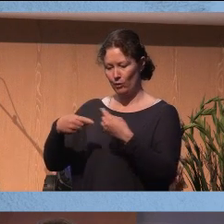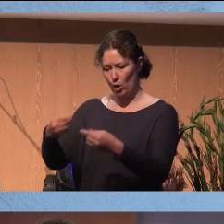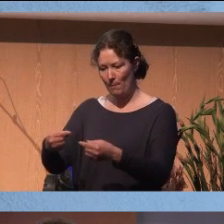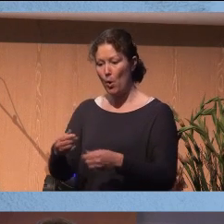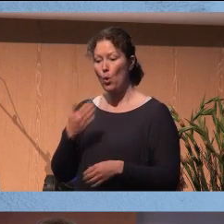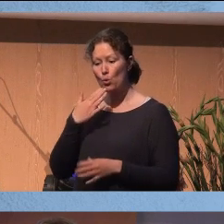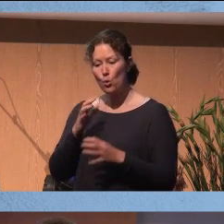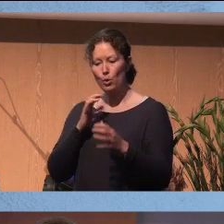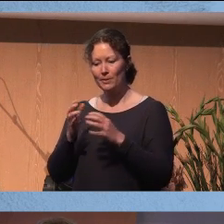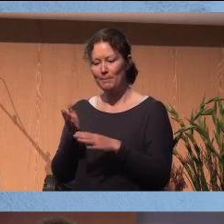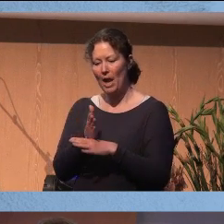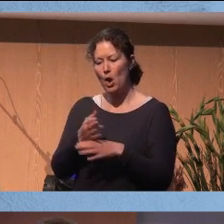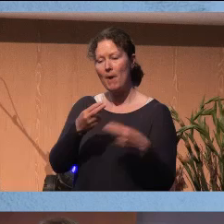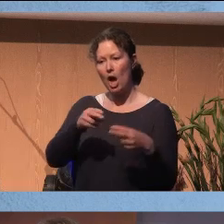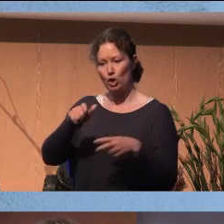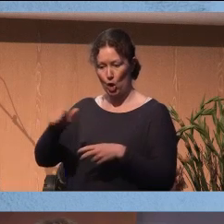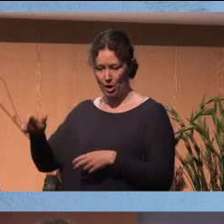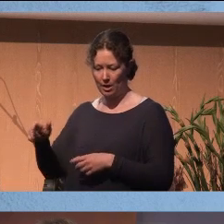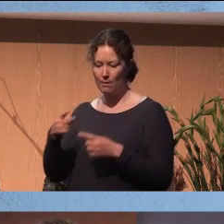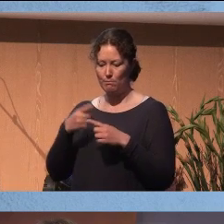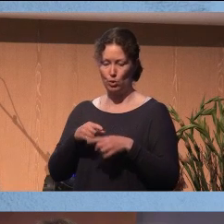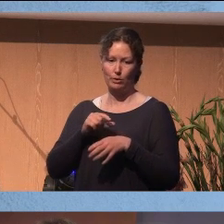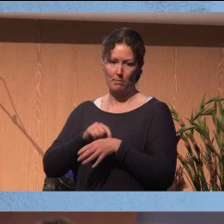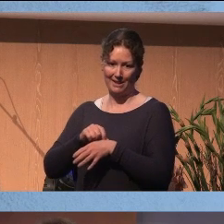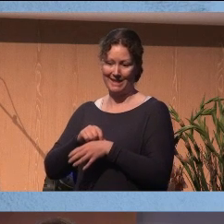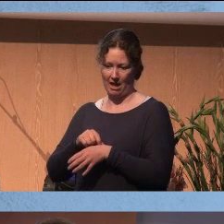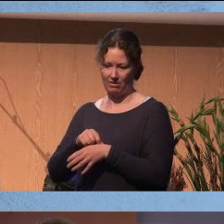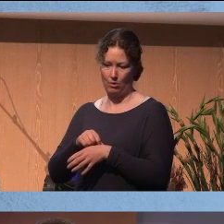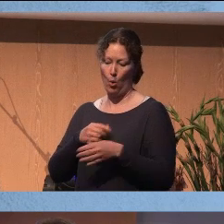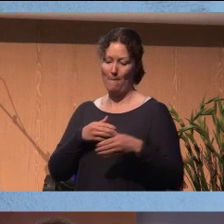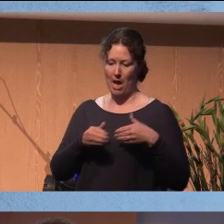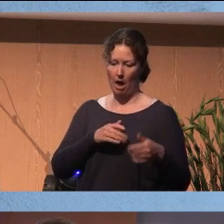kommunikasjon mellom aktørene og mellom pasient og behandler.